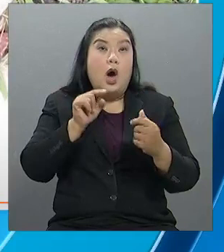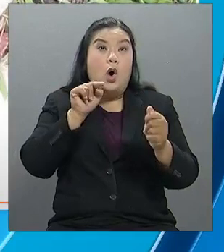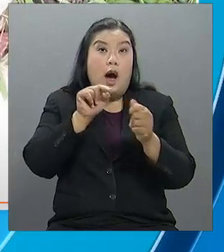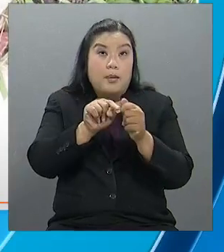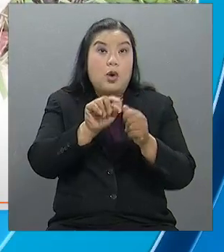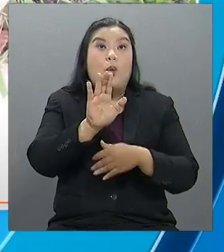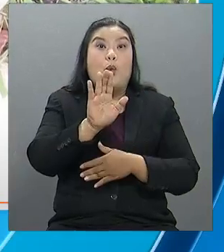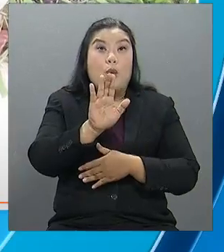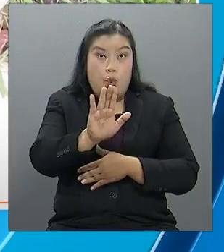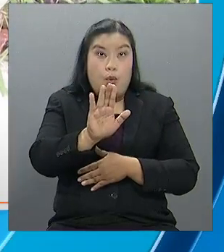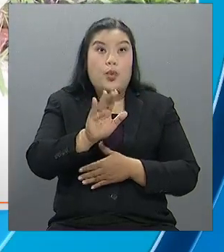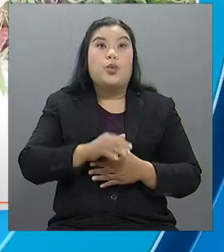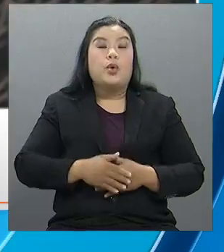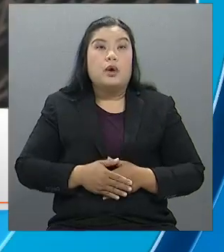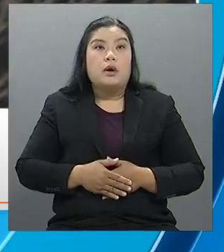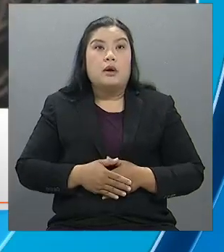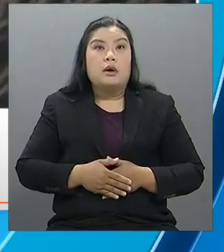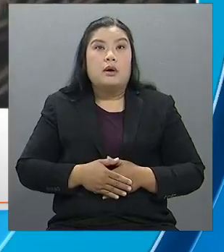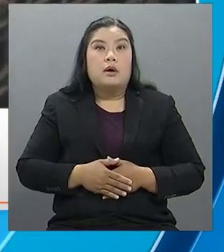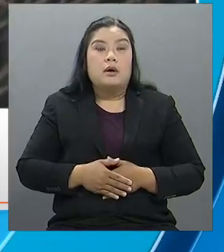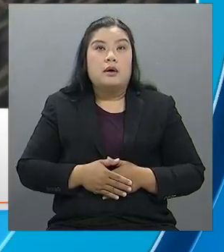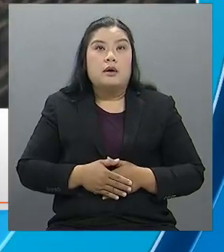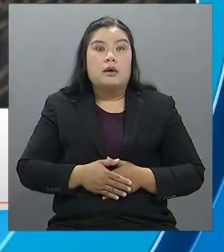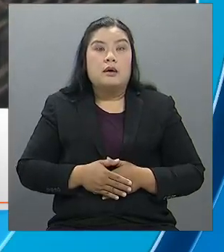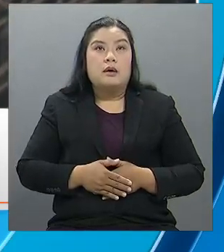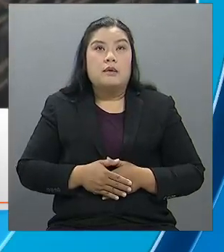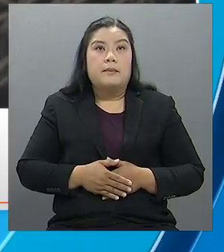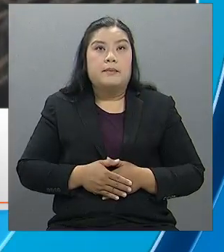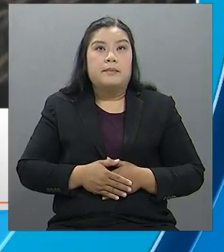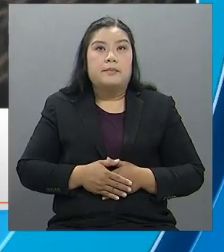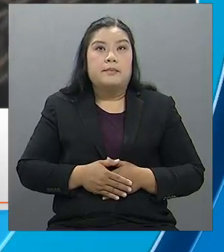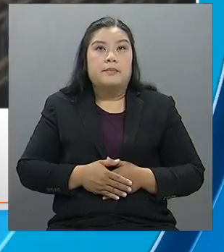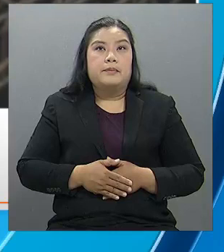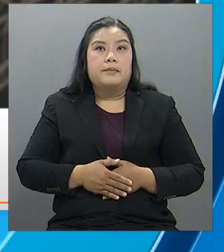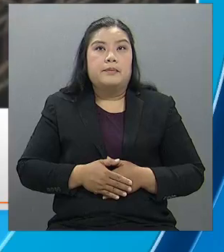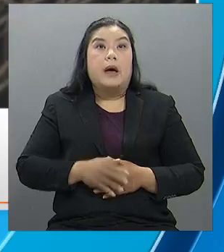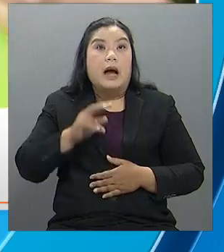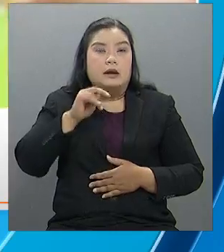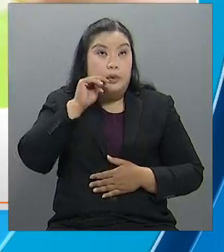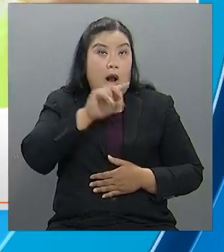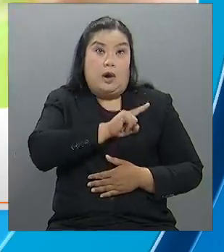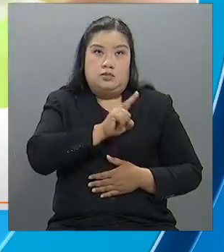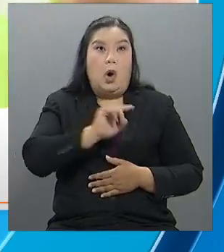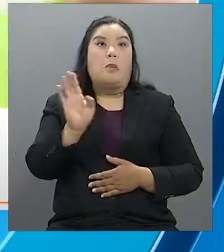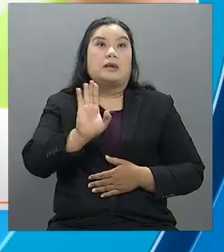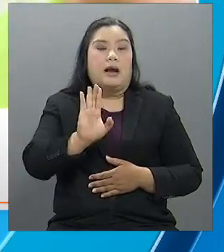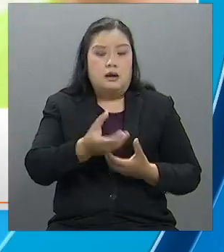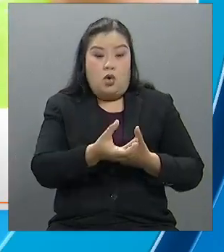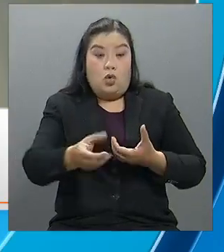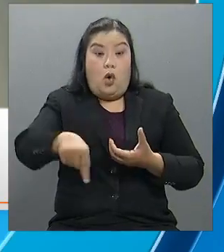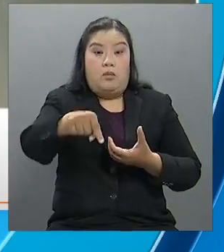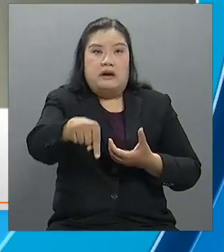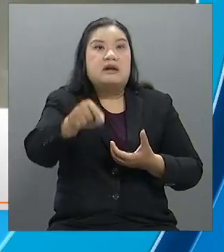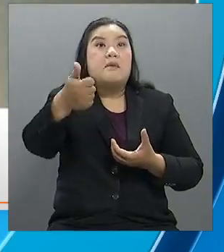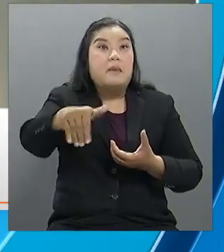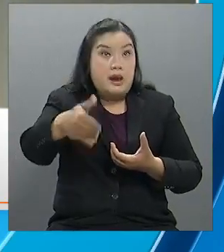เขาไม่ได้ครบไม่ค่อยพอนะครับจริงไม่ได้ให้ต่อปรากฏว่าตอนนี้ทางอำเภอได้ดำเนินการให้ประหลัด